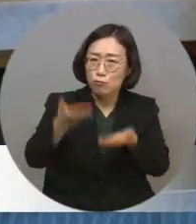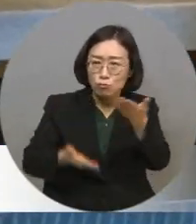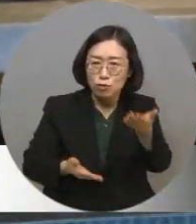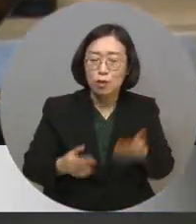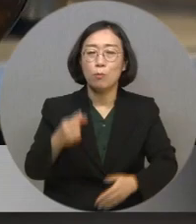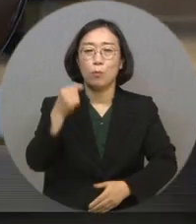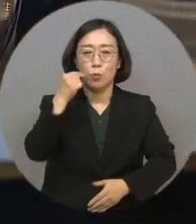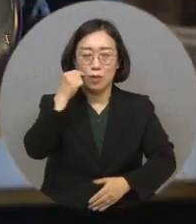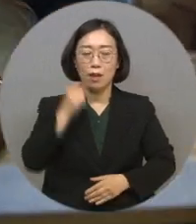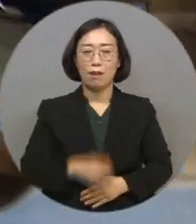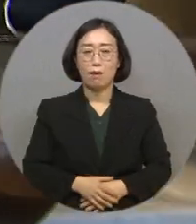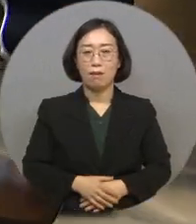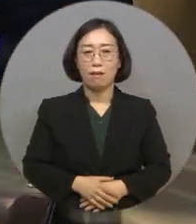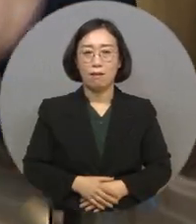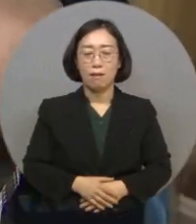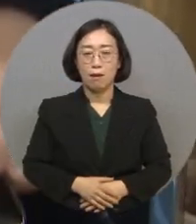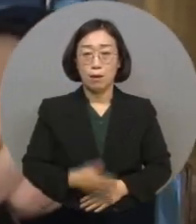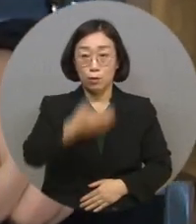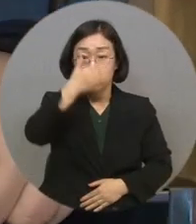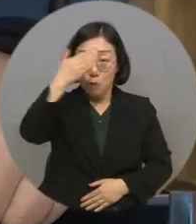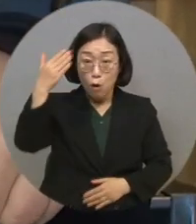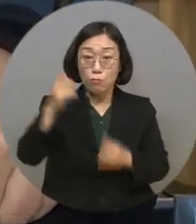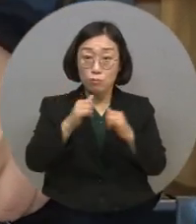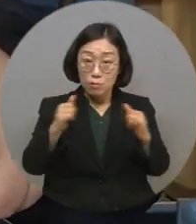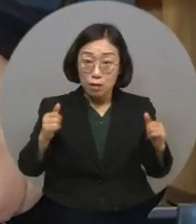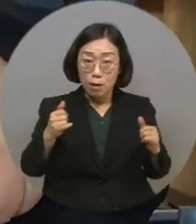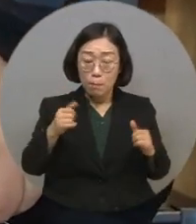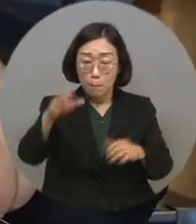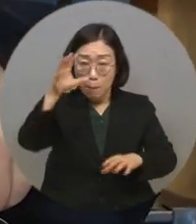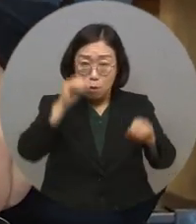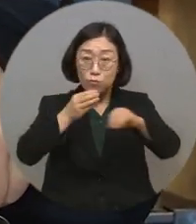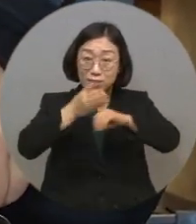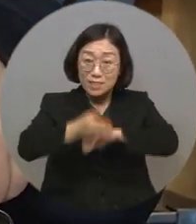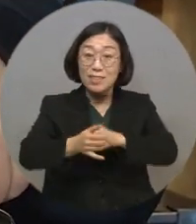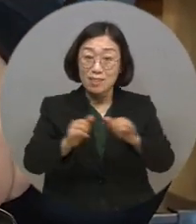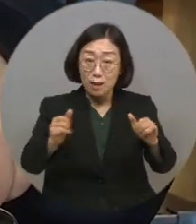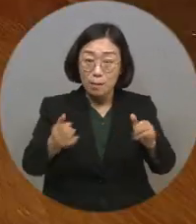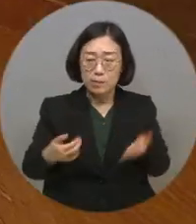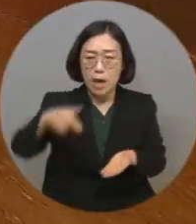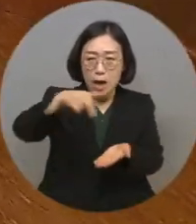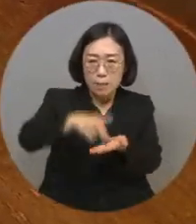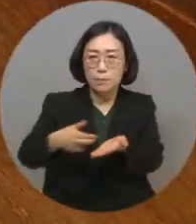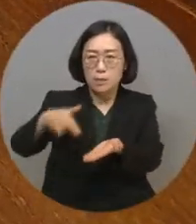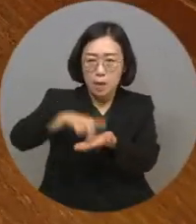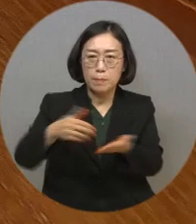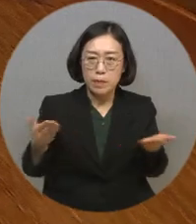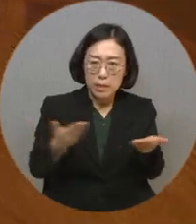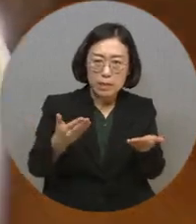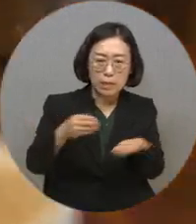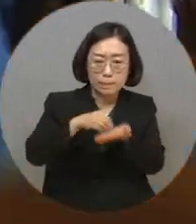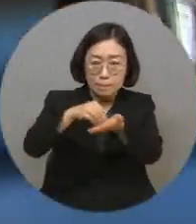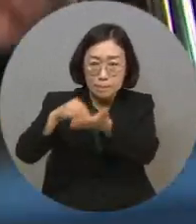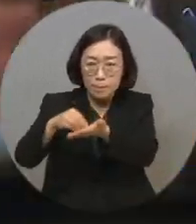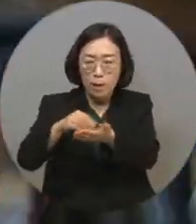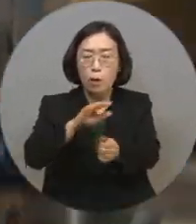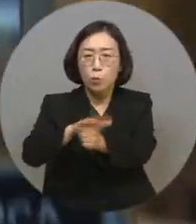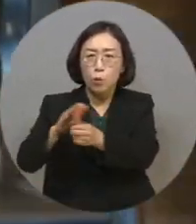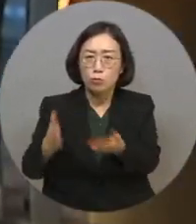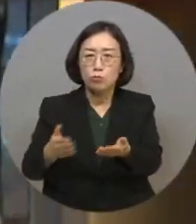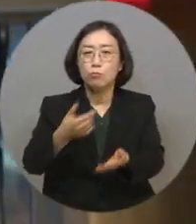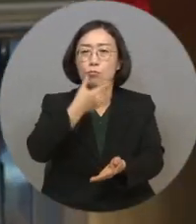못하고 있습니다. 청년 느린 학습자들의 경제적 자립 지원을 위한 움직임이 개선되고 있지 않는 것이